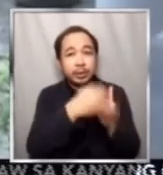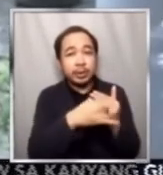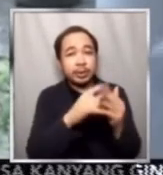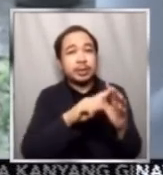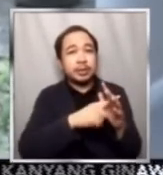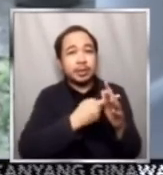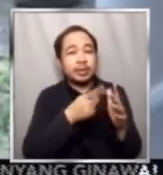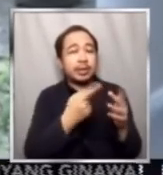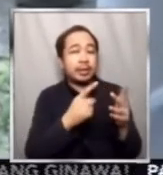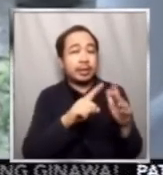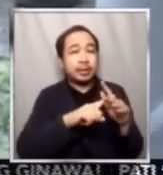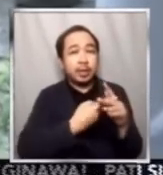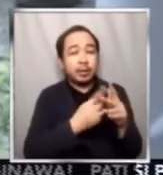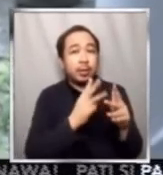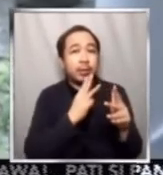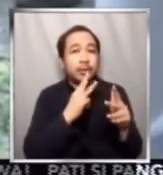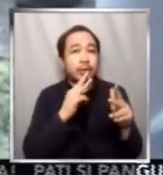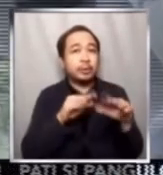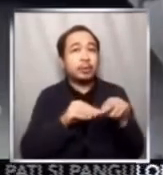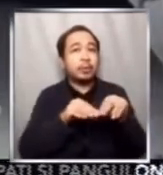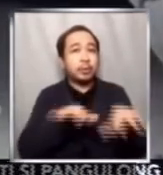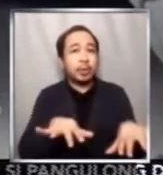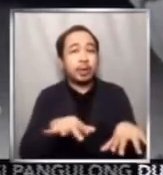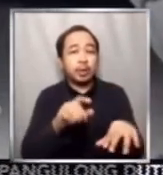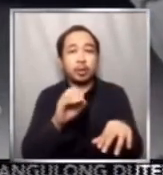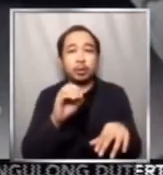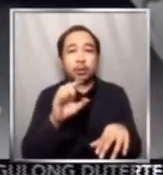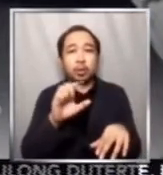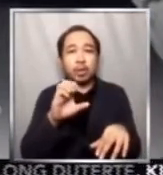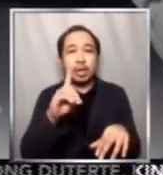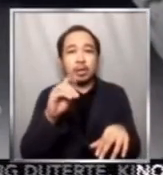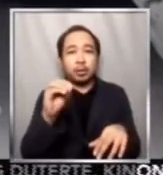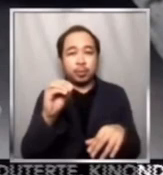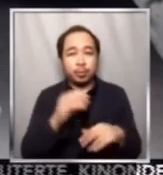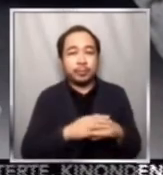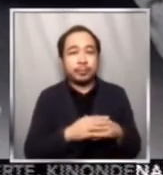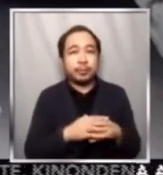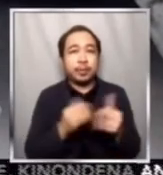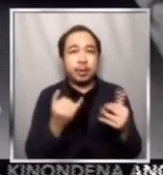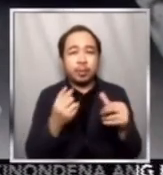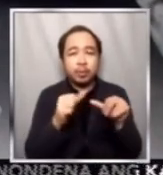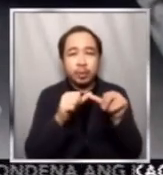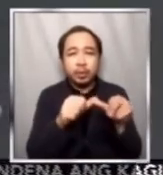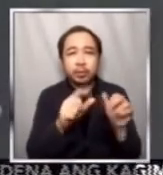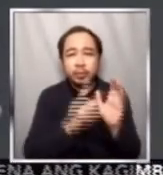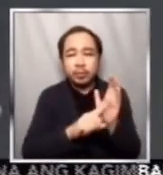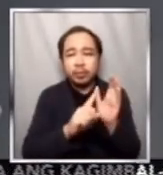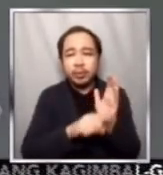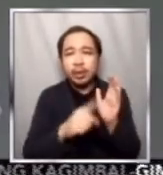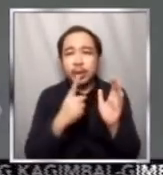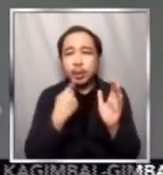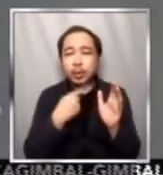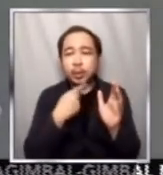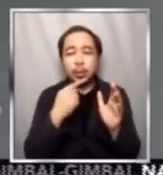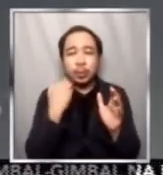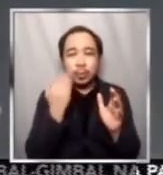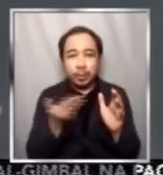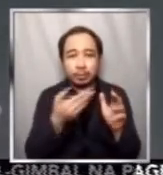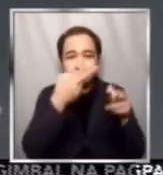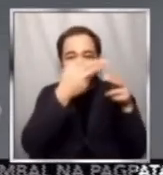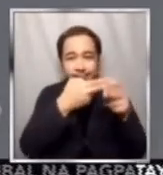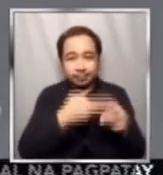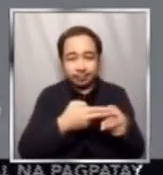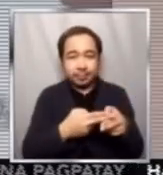bibigay rin sa constituents ng Toledo City. Patuloy pang biniverify ang pangalan ng mga nasawi. Kasama naman sa anim na nawala